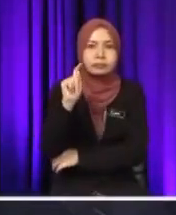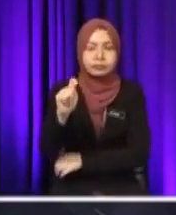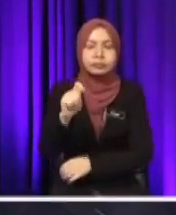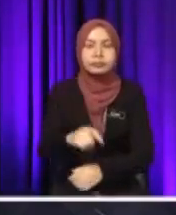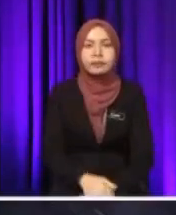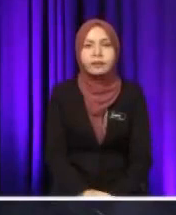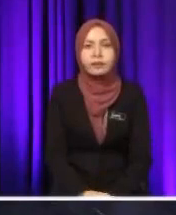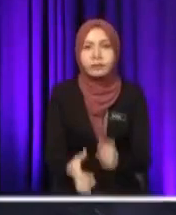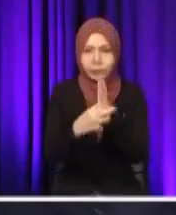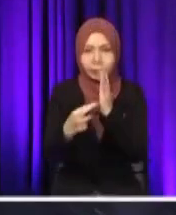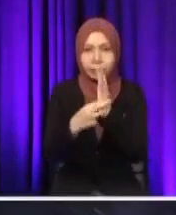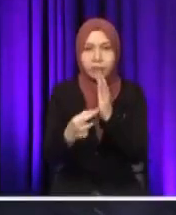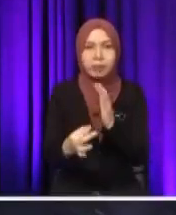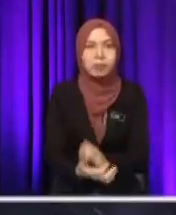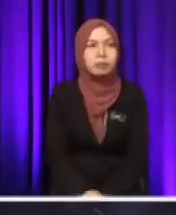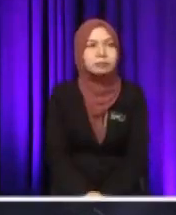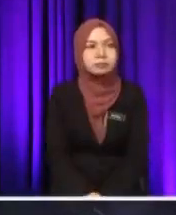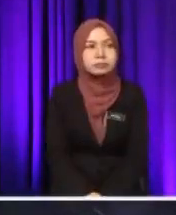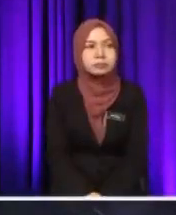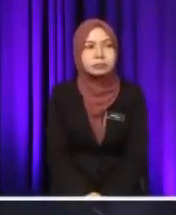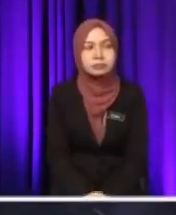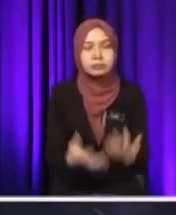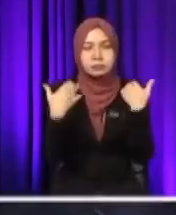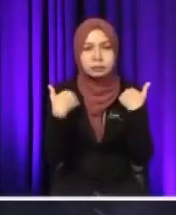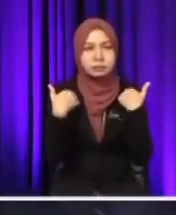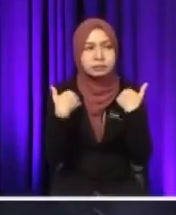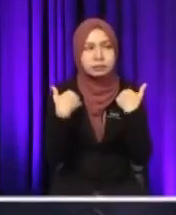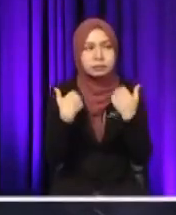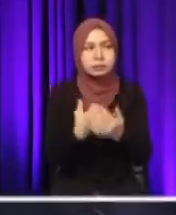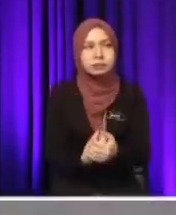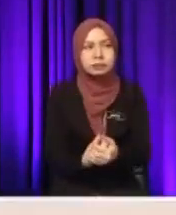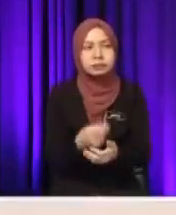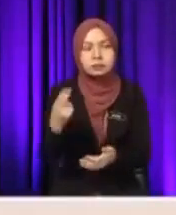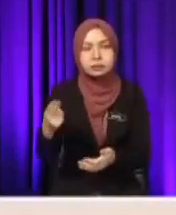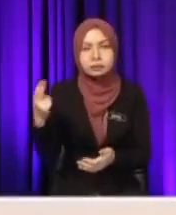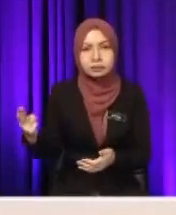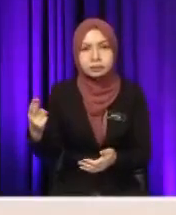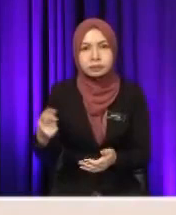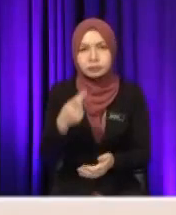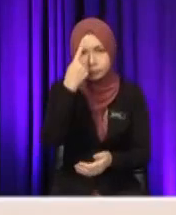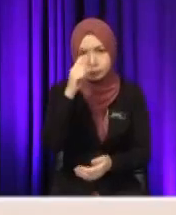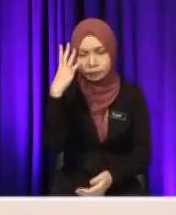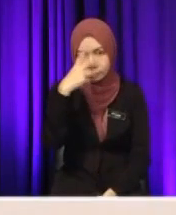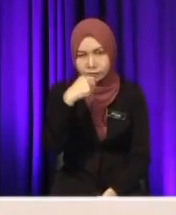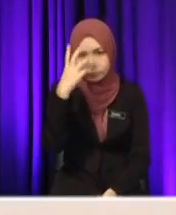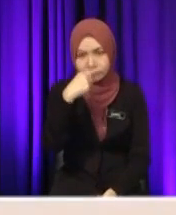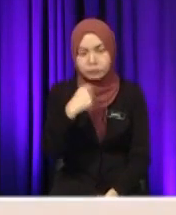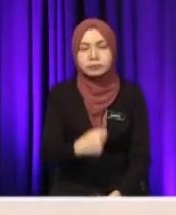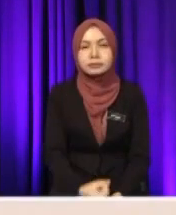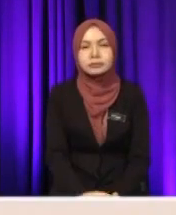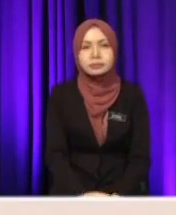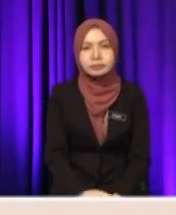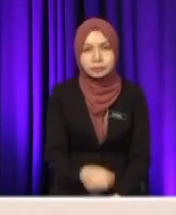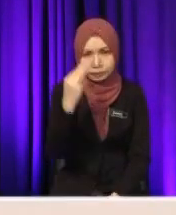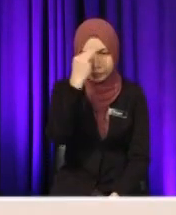Tengok pada gambar itu pun ada lipstick. Kan? Kita ada apa? Pemerah lipstick, putih. Kebanyakannya. Ada apa, nampak foundation semua ada. Yes,